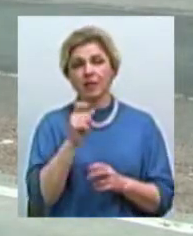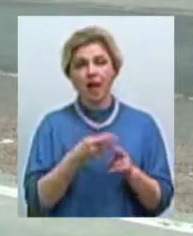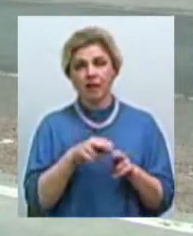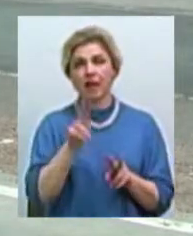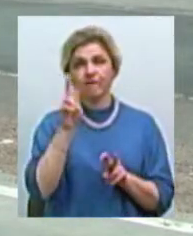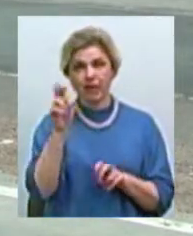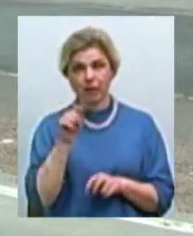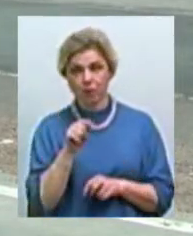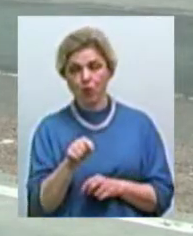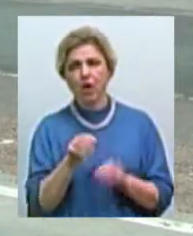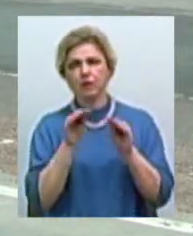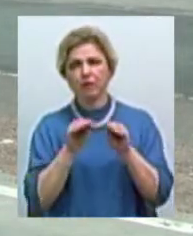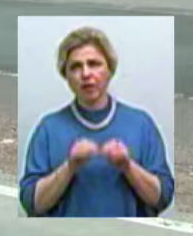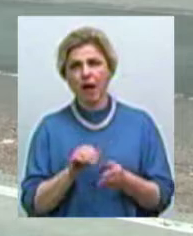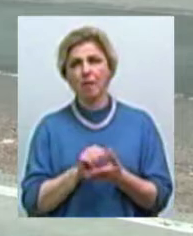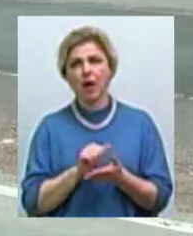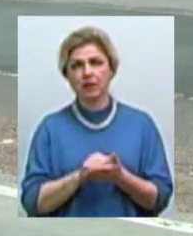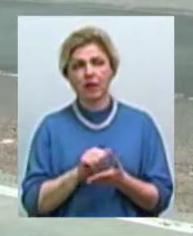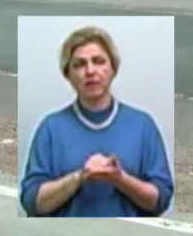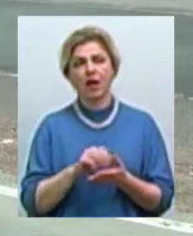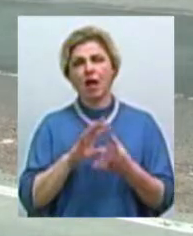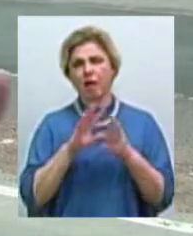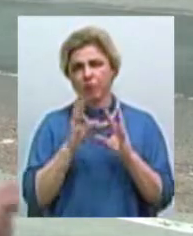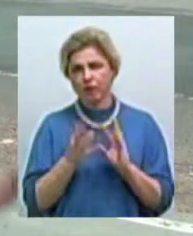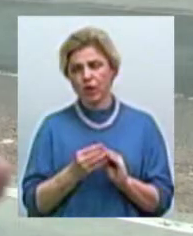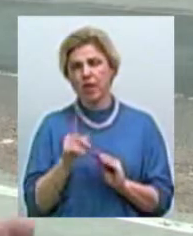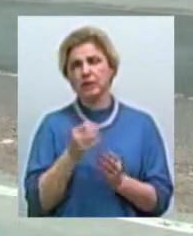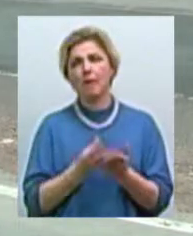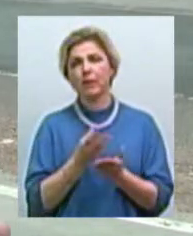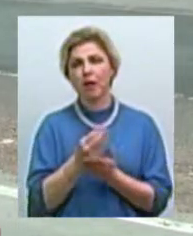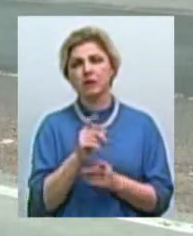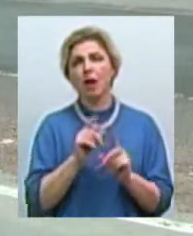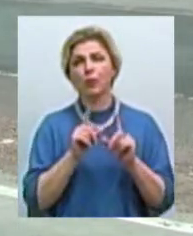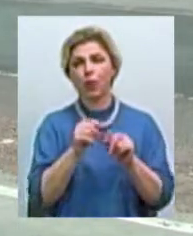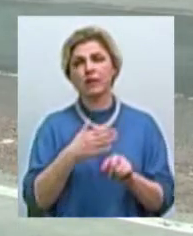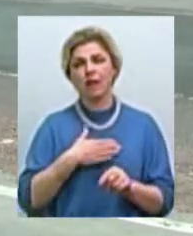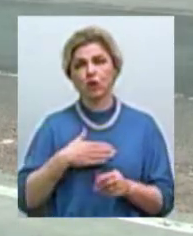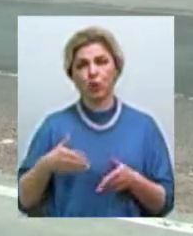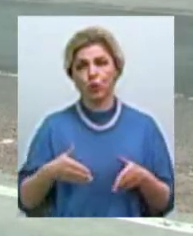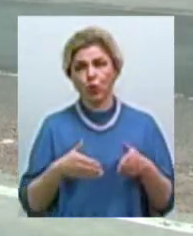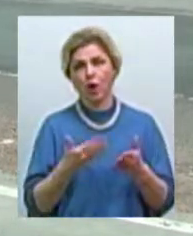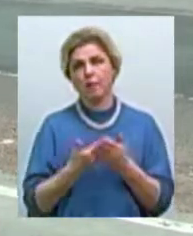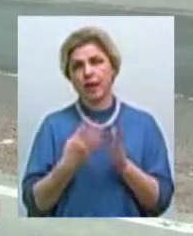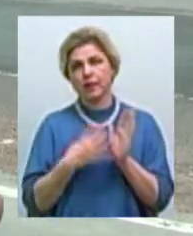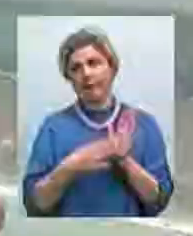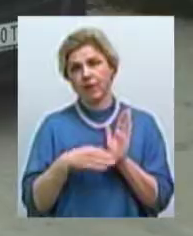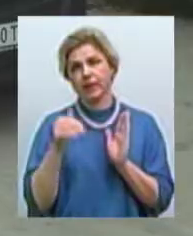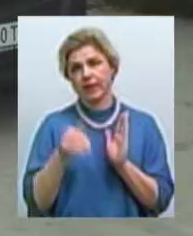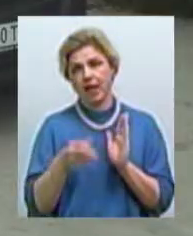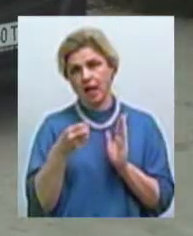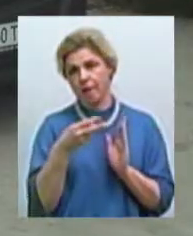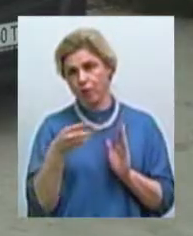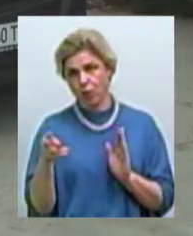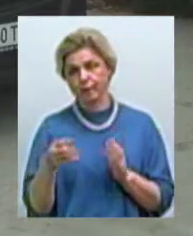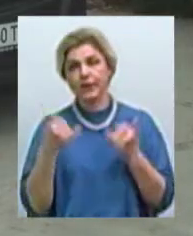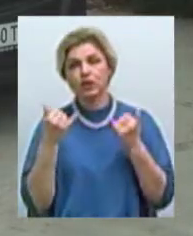кампанію склали матеріалів на рахування заплати за проїзд нашими дорогами десь біля 90 тисяч євро. Зараз